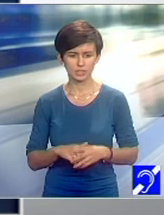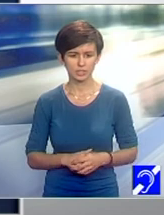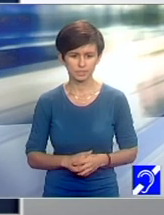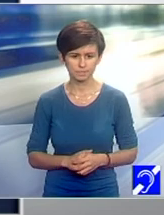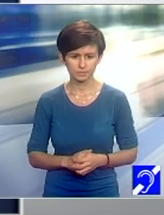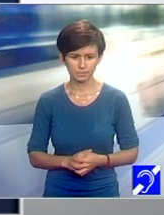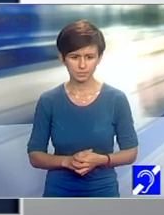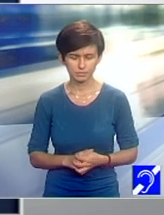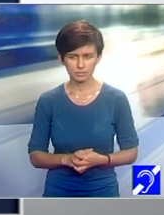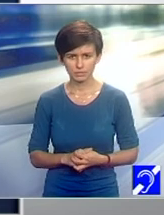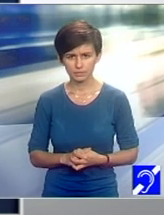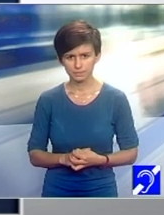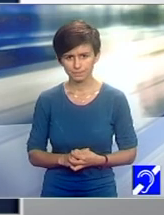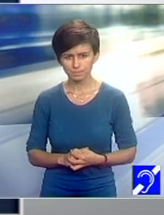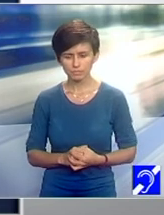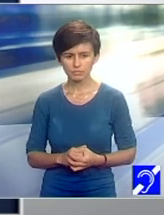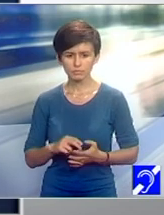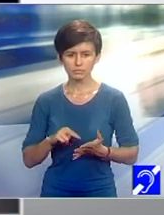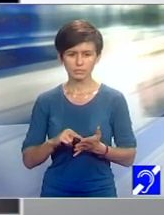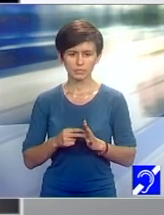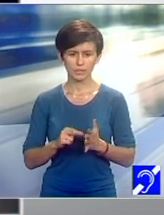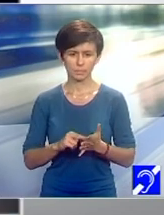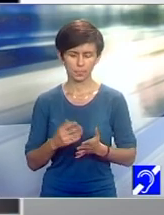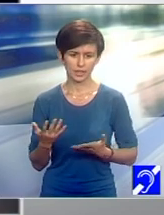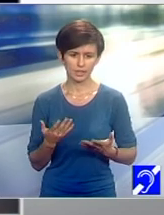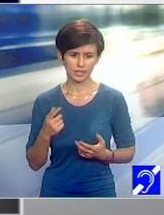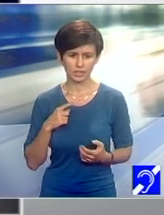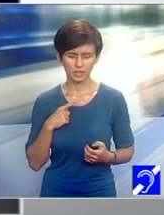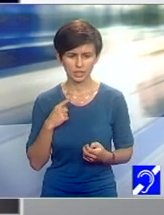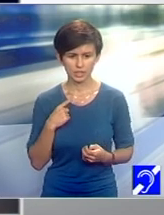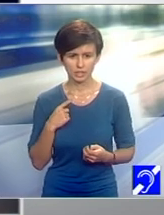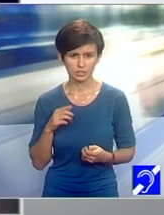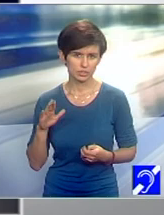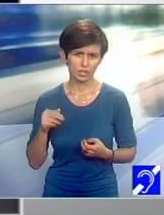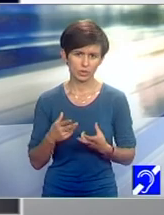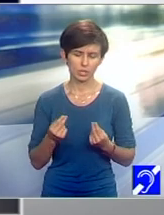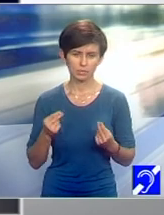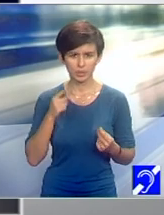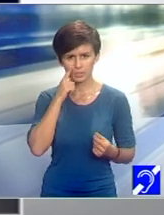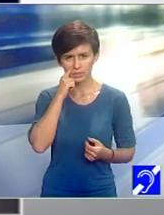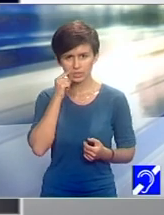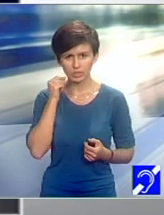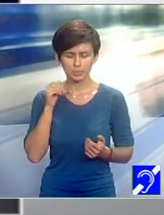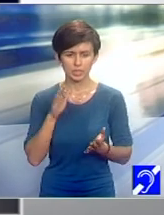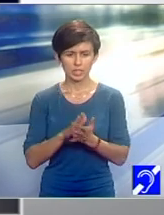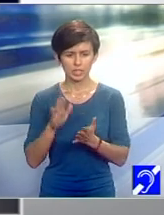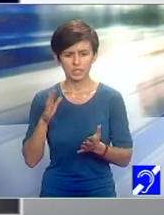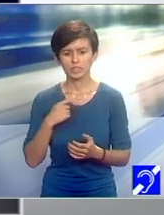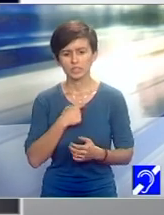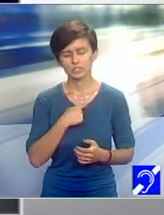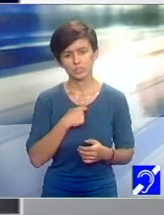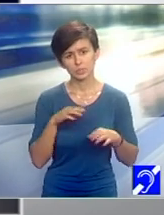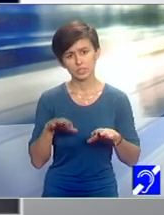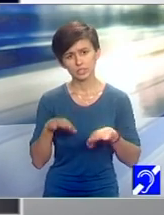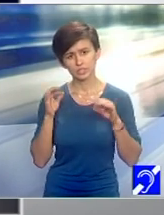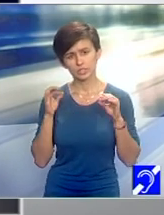deci ONG-urile care există, desigur, au multe oameni calificați și acolo pot să-și găsească.